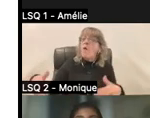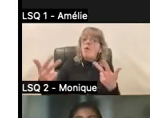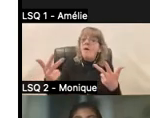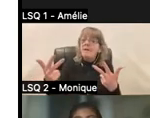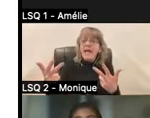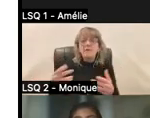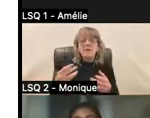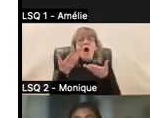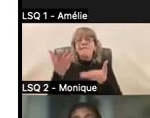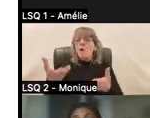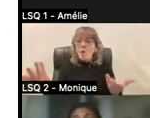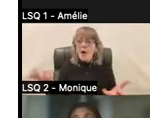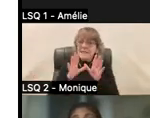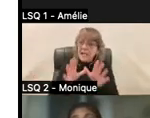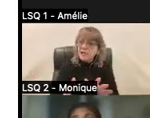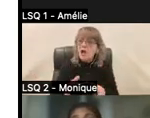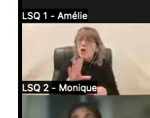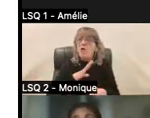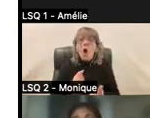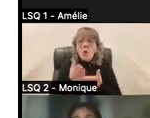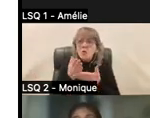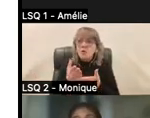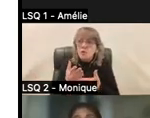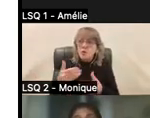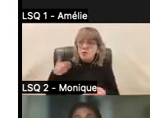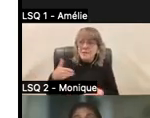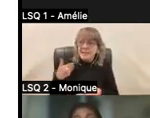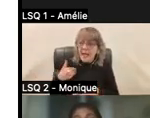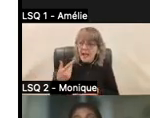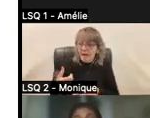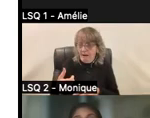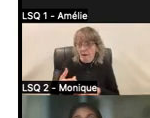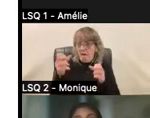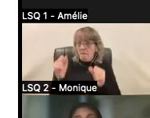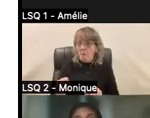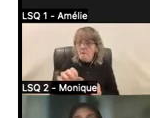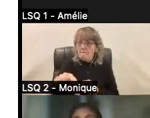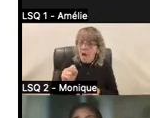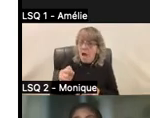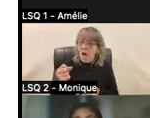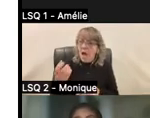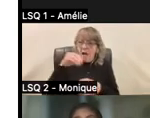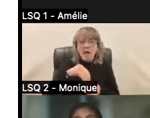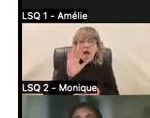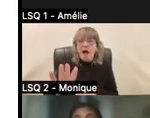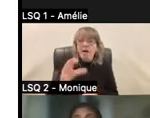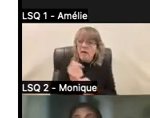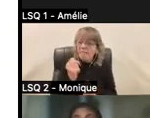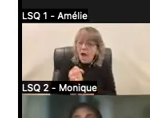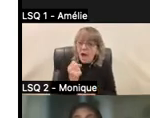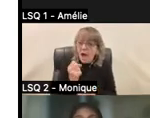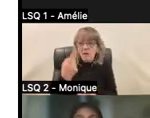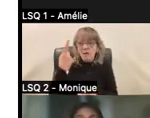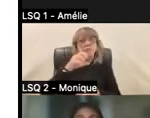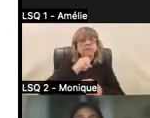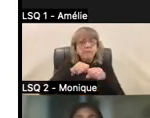des stratégies ou des ressources pratiques que vous pouvez utiliser dans votre travail pour promouvoir